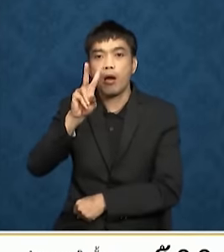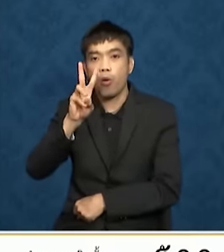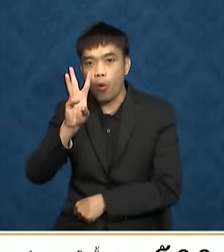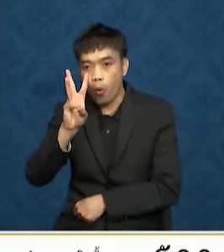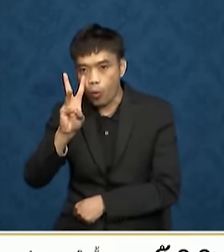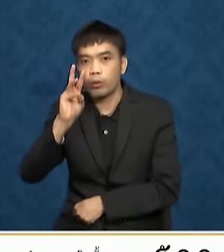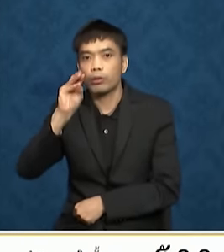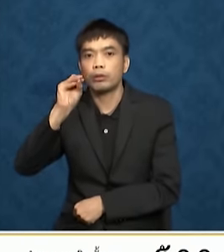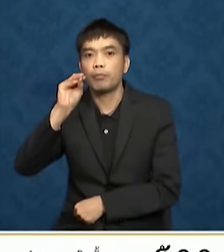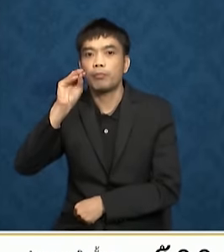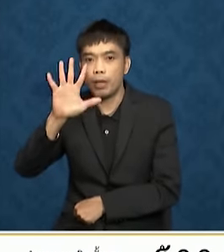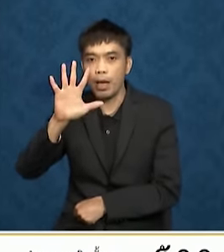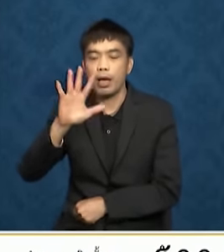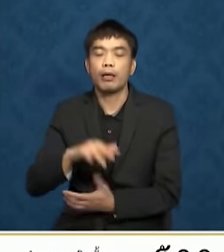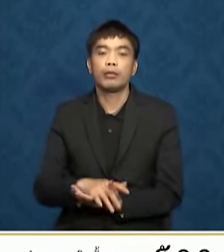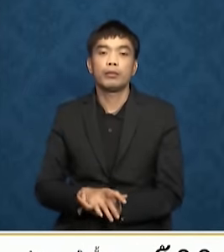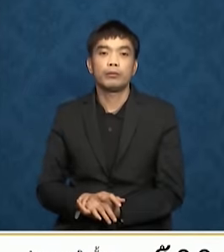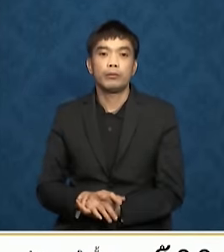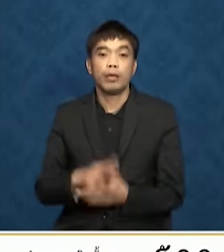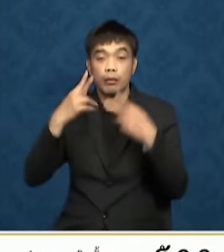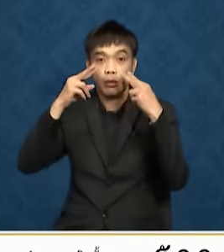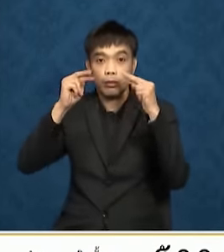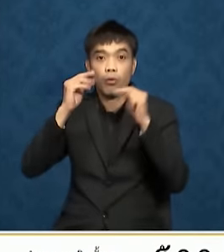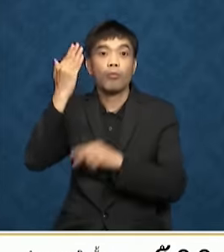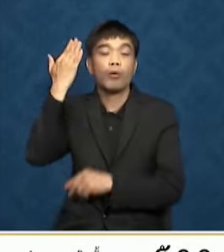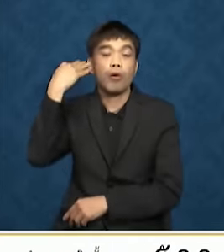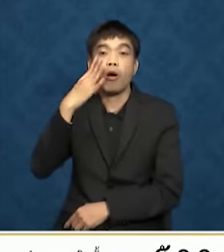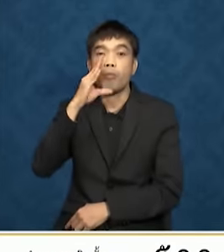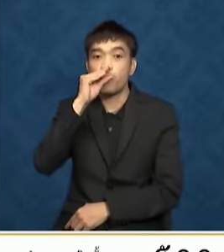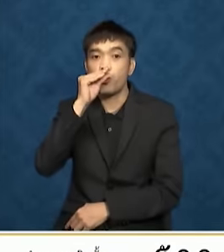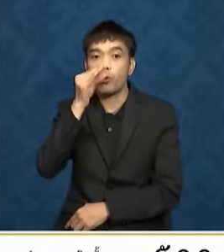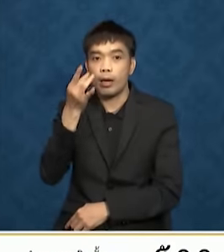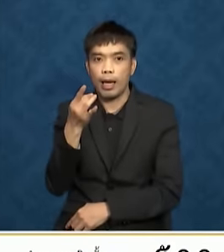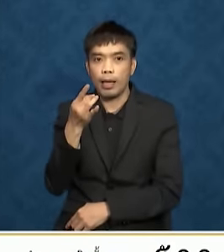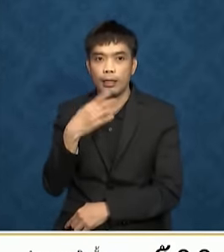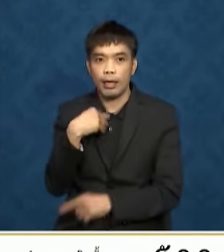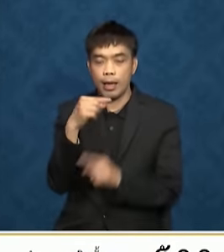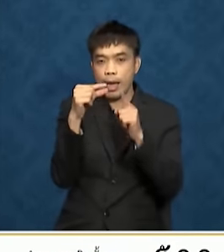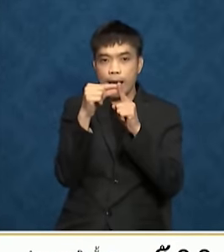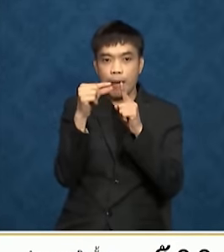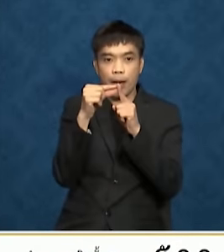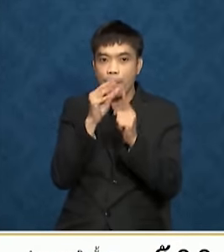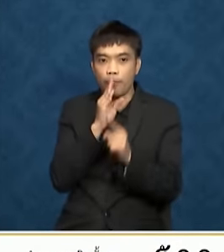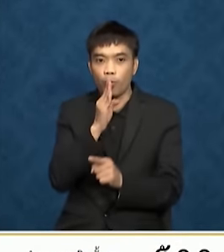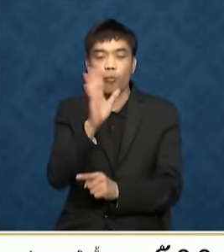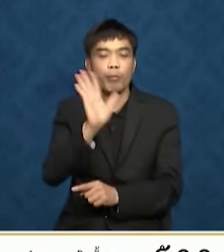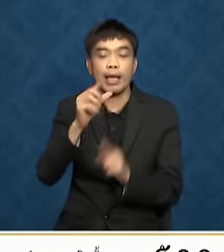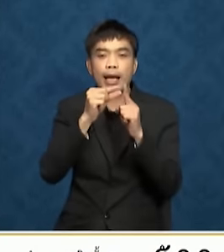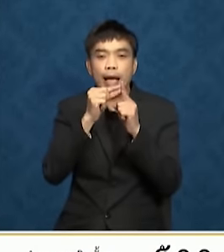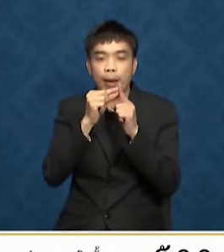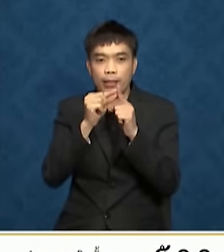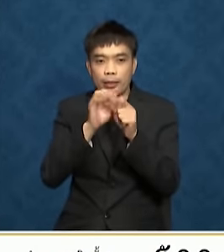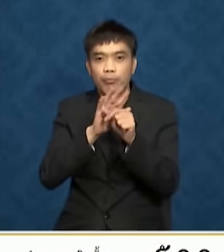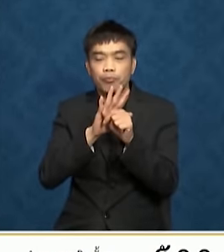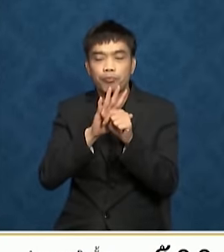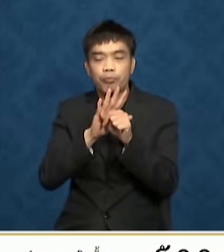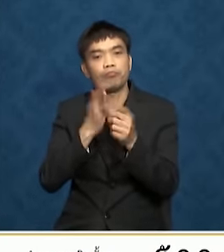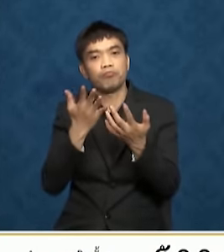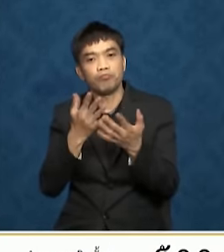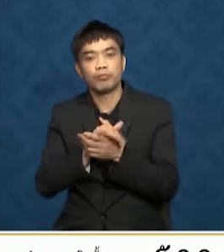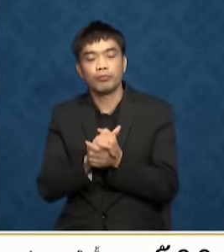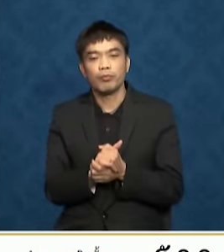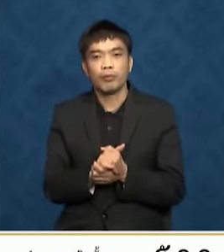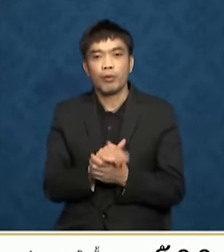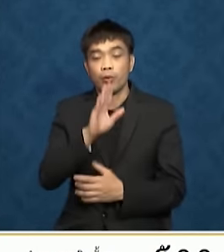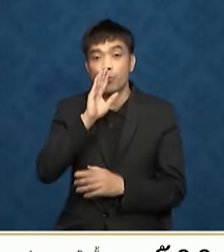ท่านพูดประมาณนี้นะครับว่าผมผมไม่ได้จะใช้คำพูดของท่านเปเปครับ่าพูดประมาันนี้บอกว่าถ้า